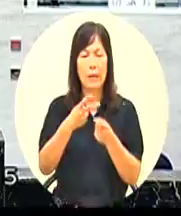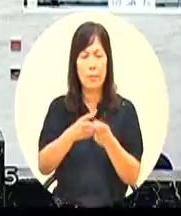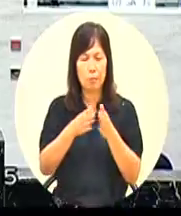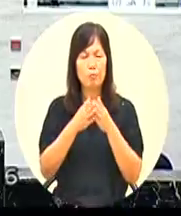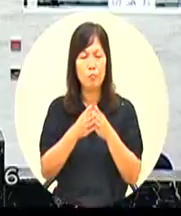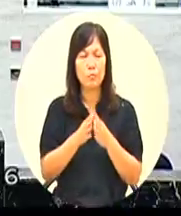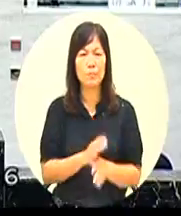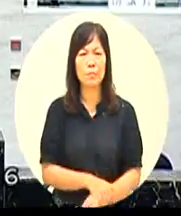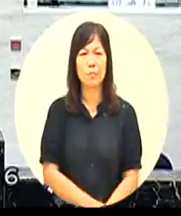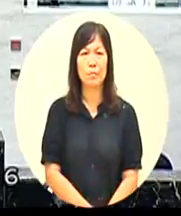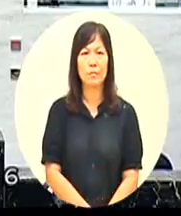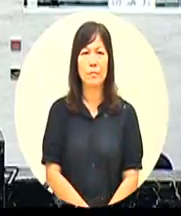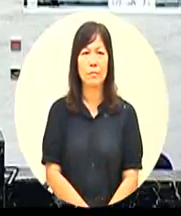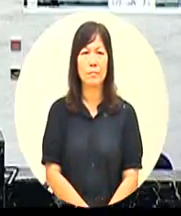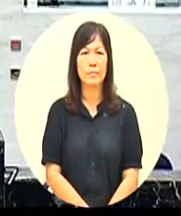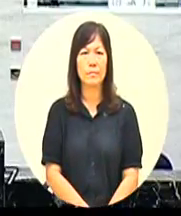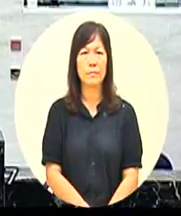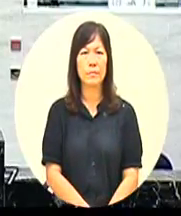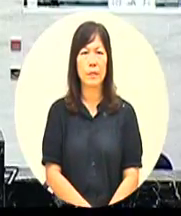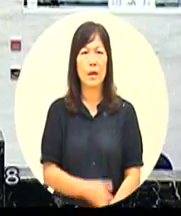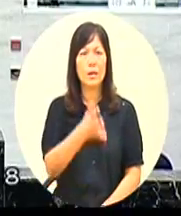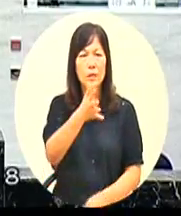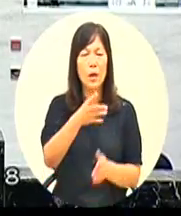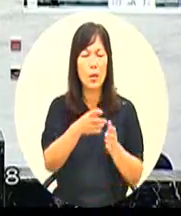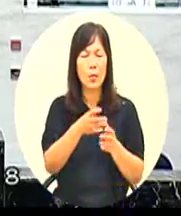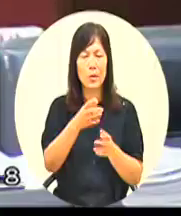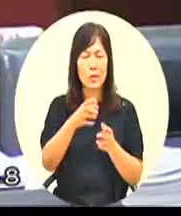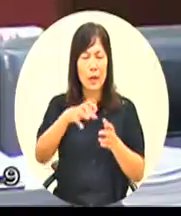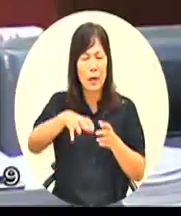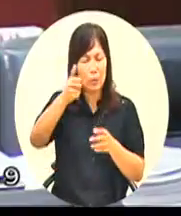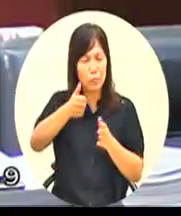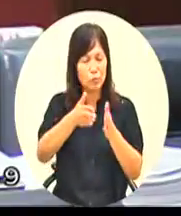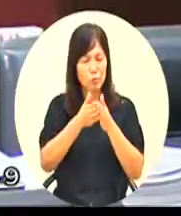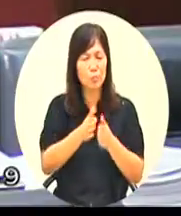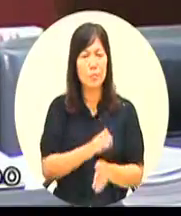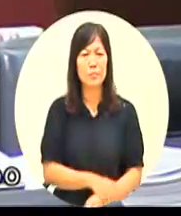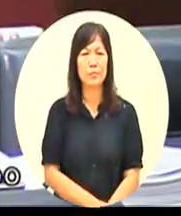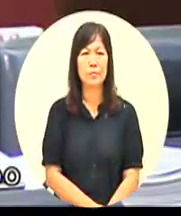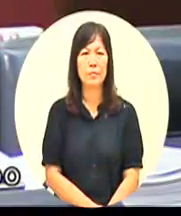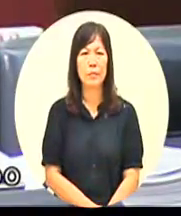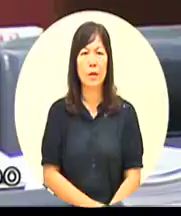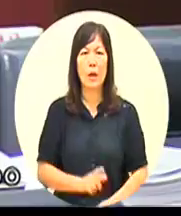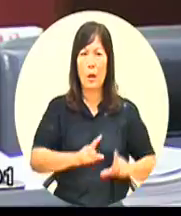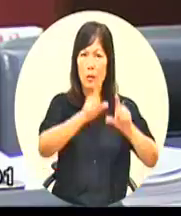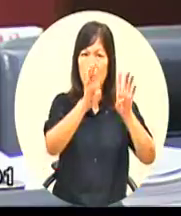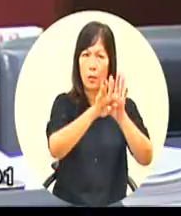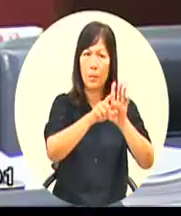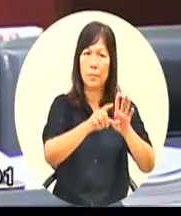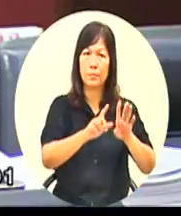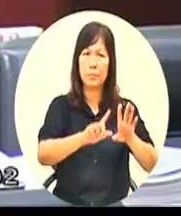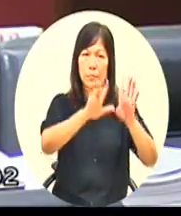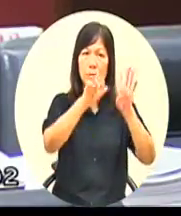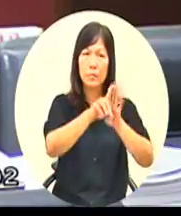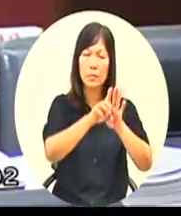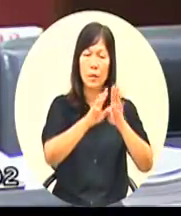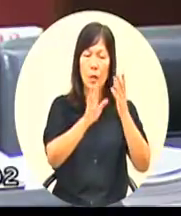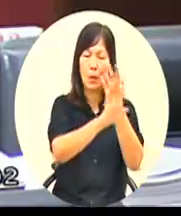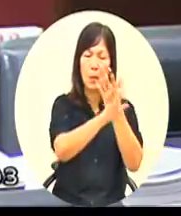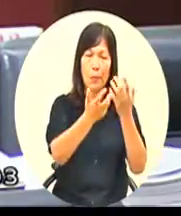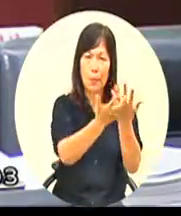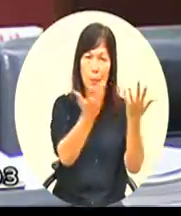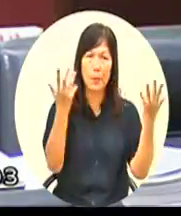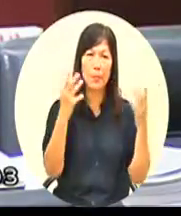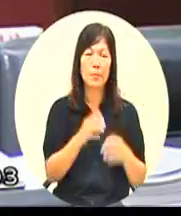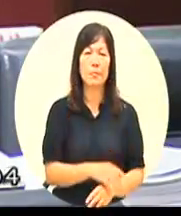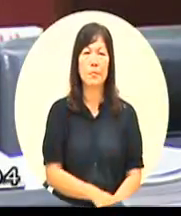谢谢。我再问一下那个局长哈，我们东门哈，这是外围。这边